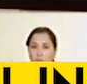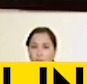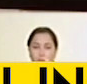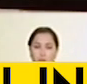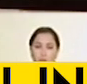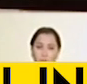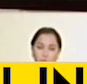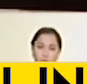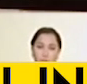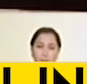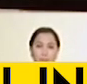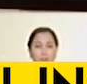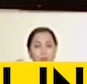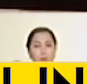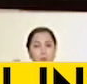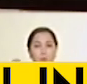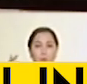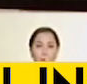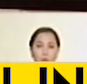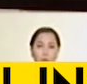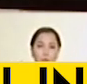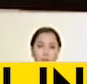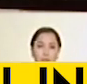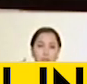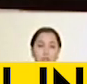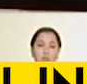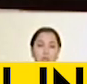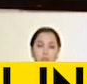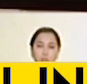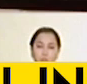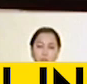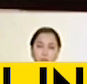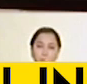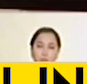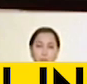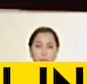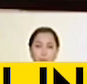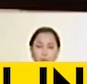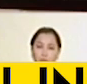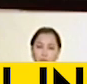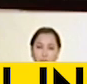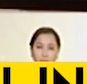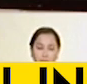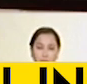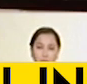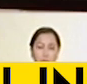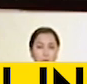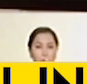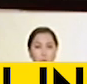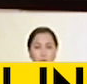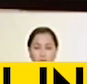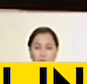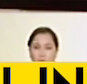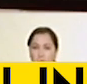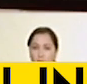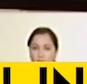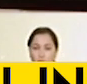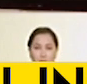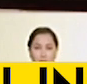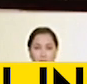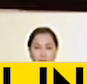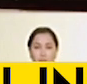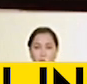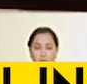birinchi so'z, xotira so'zi bosh harf bilan yoziladi. Qolgan so'zlar esa kichik harflar